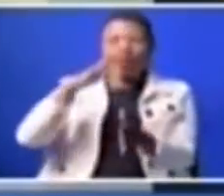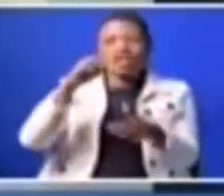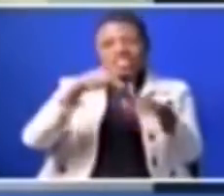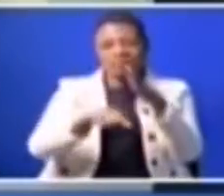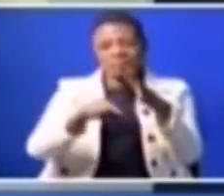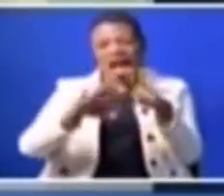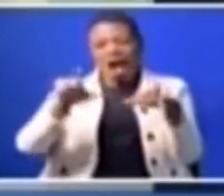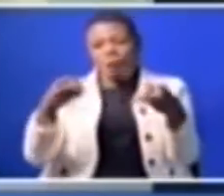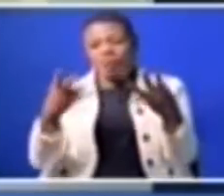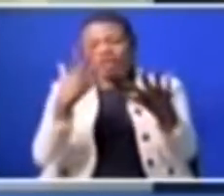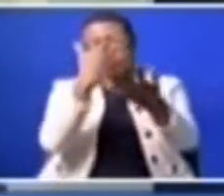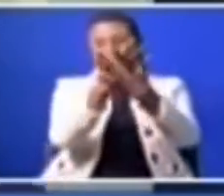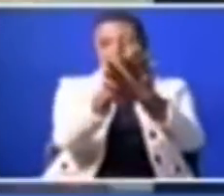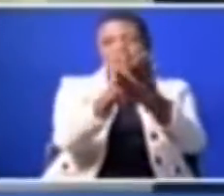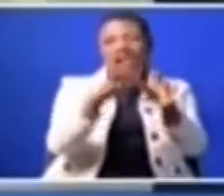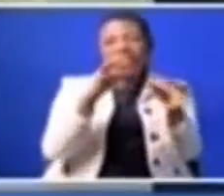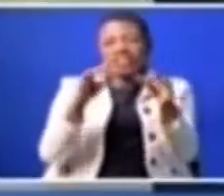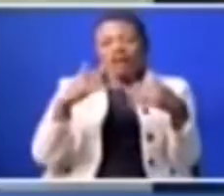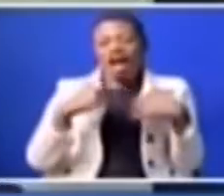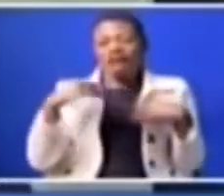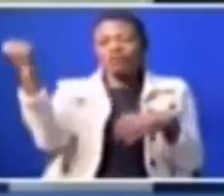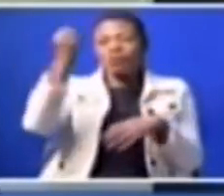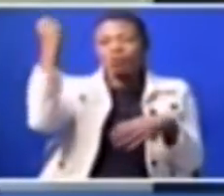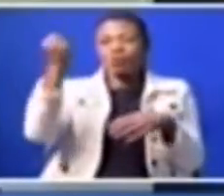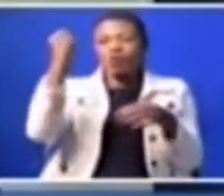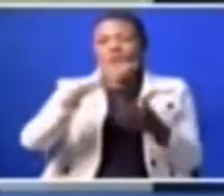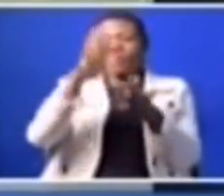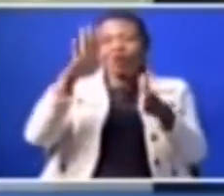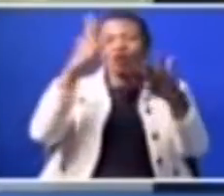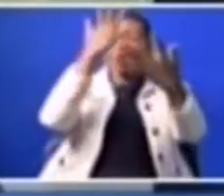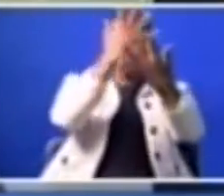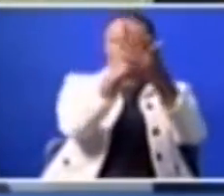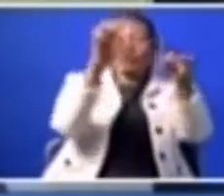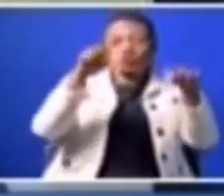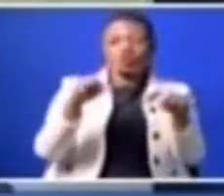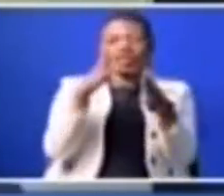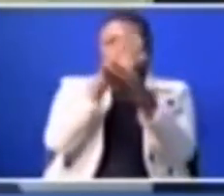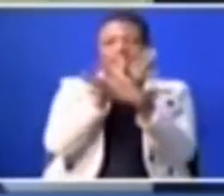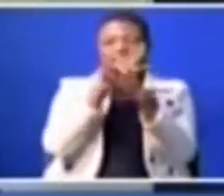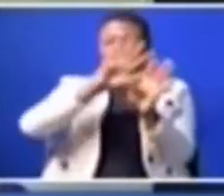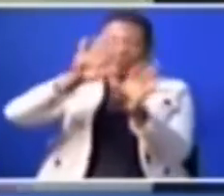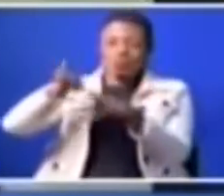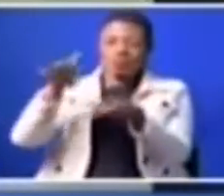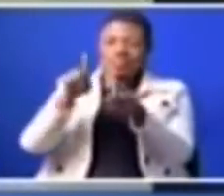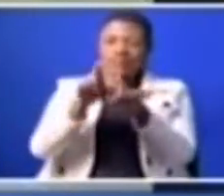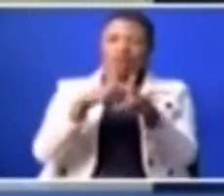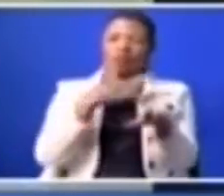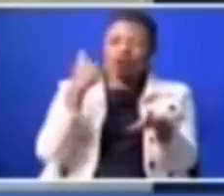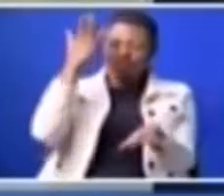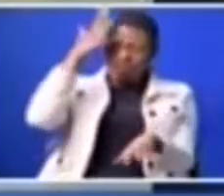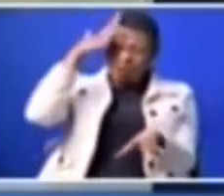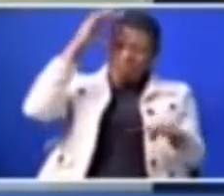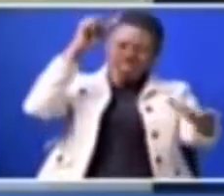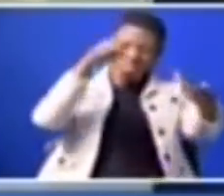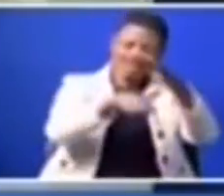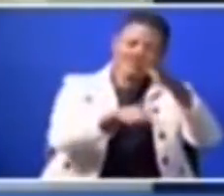washukiwa ngapi wataweza kukamatwa na ikiwa kuna wanasiasa wengine ambao wataweza kutiwa mbaroni usiku wa leo. Kando na hayo, tutataka sana kufahamu kwa